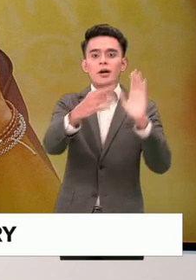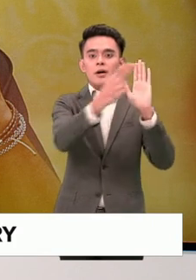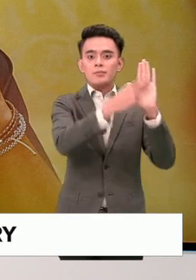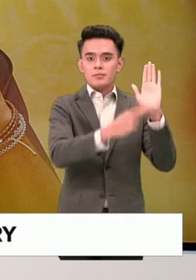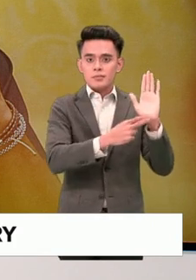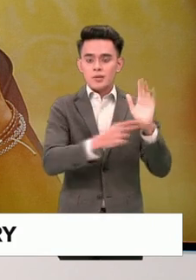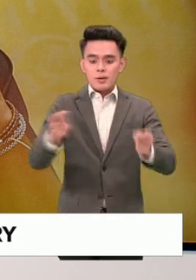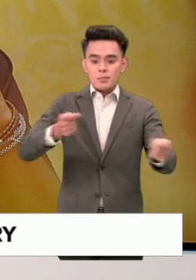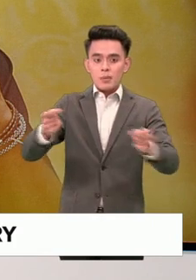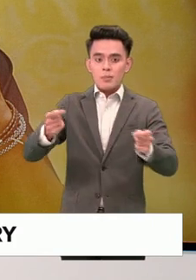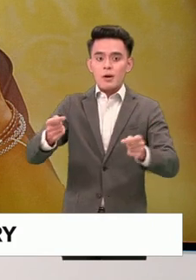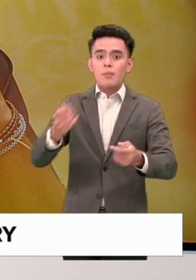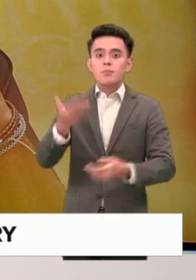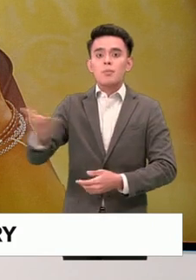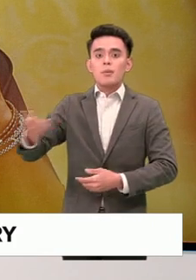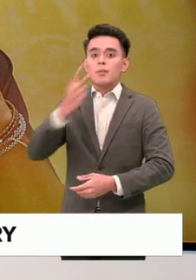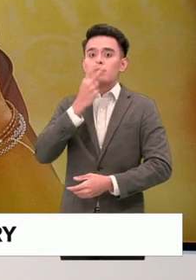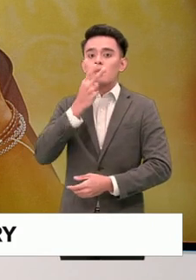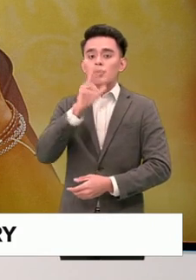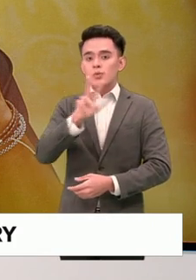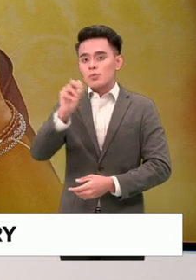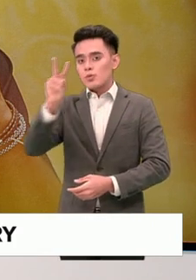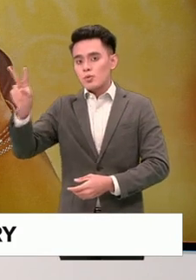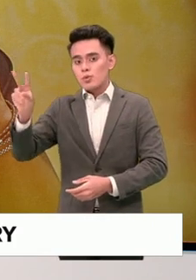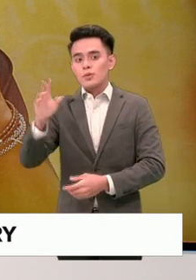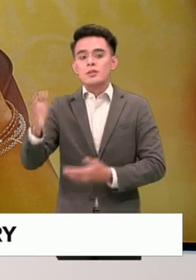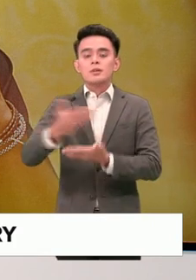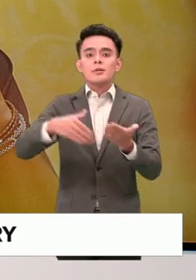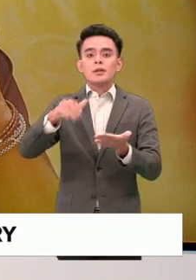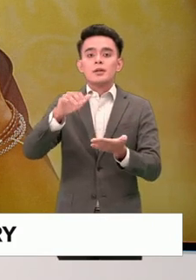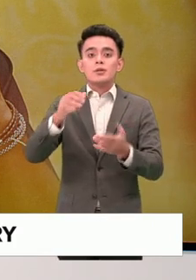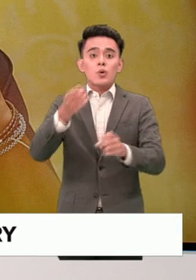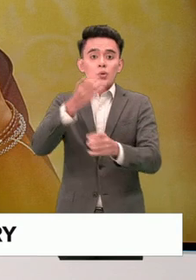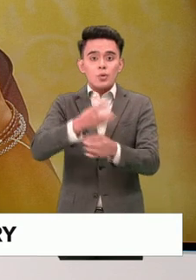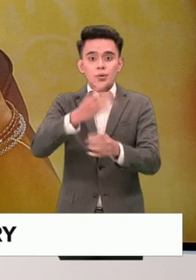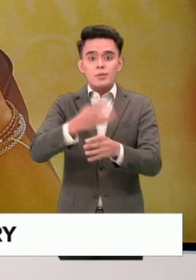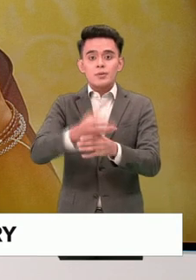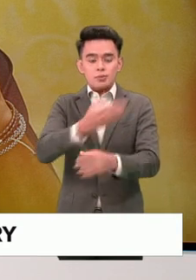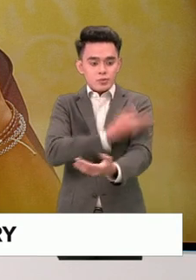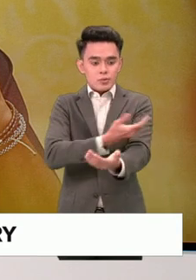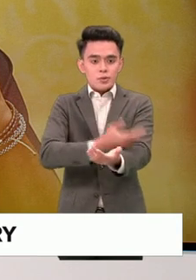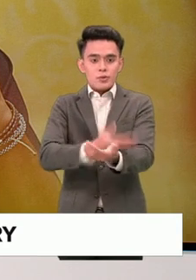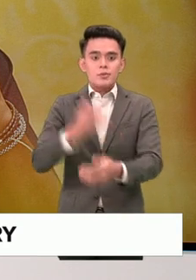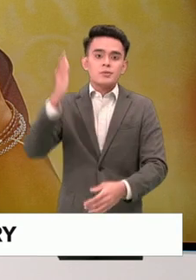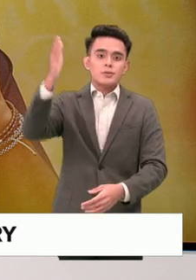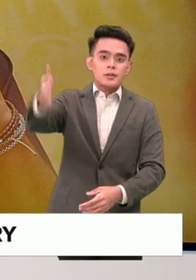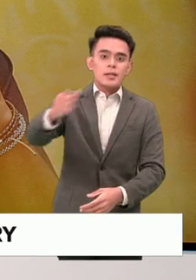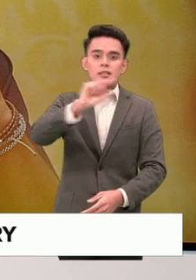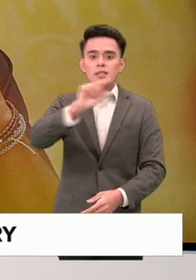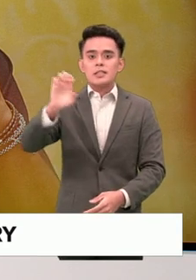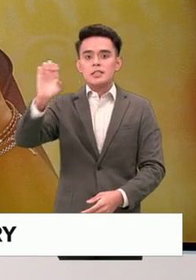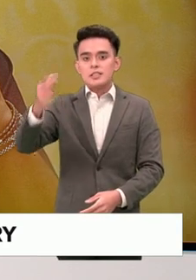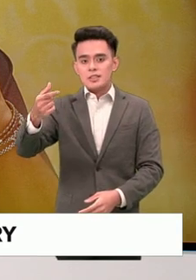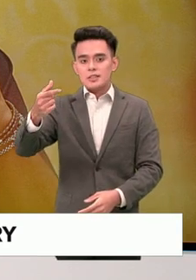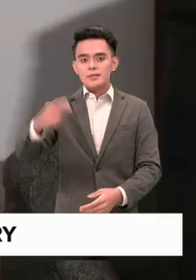kawalan produk tembakau dan merokok 2022 sebagai inisiatif generasi penaman atau JJ